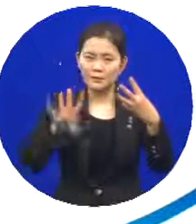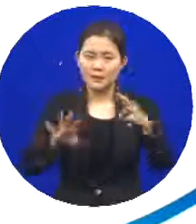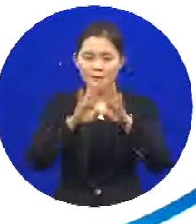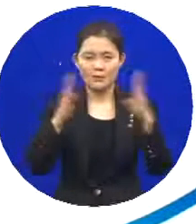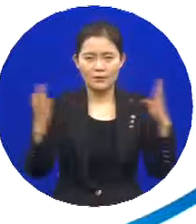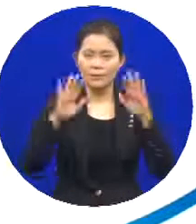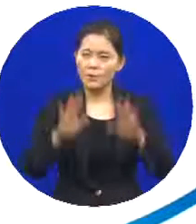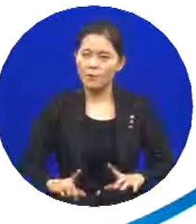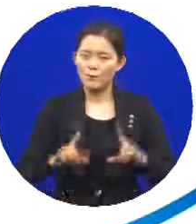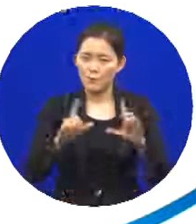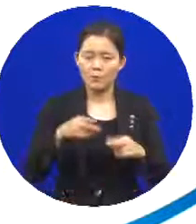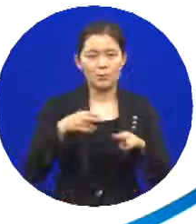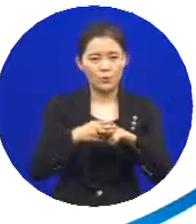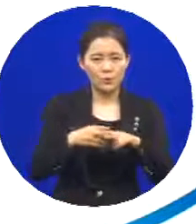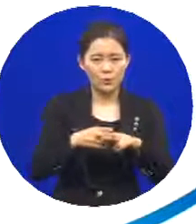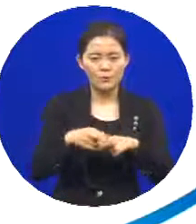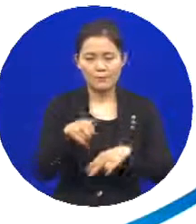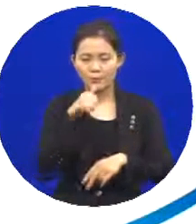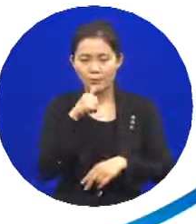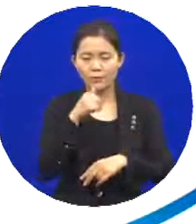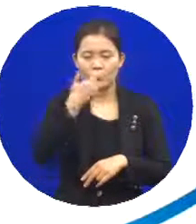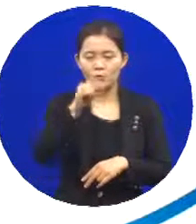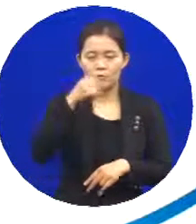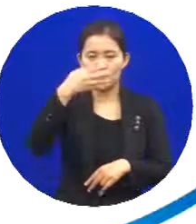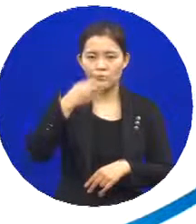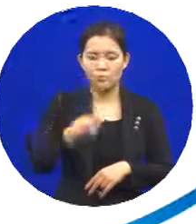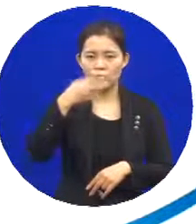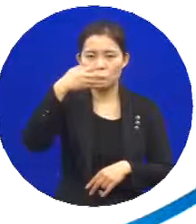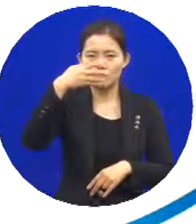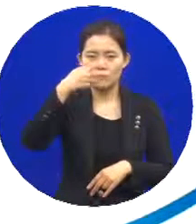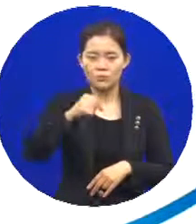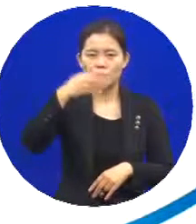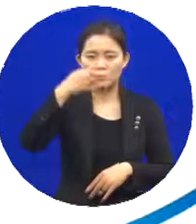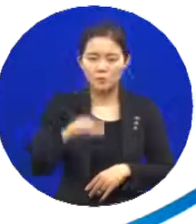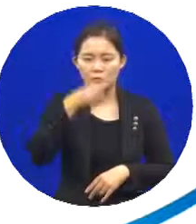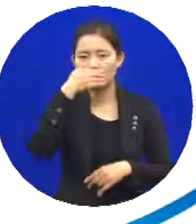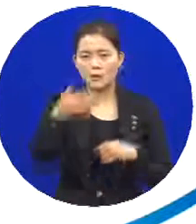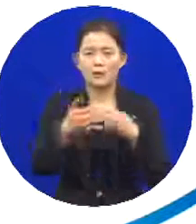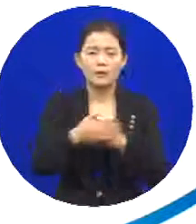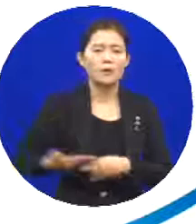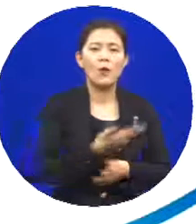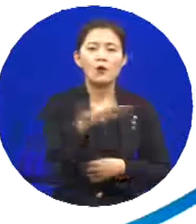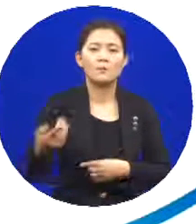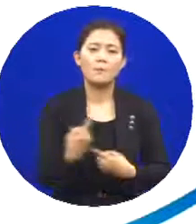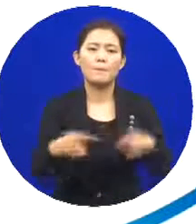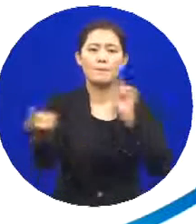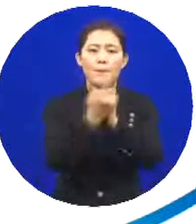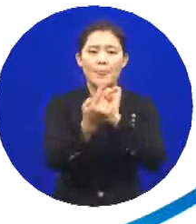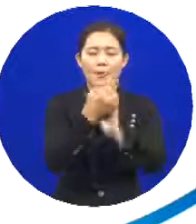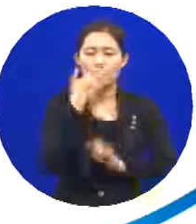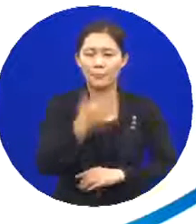열립니다. 이번 강연에서는 요리 인류 키친 누들로드의 KBS 이육정 PD가 시민 여러분을 만날